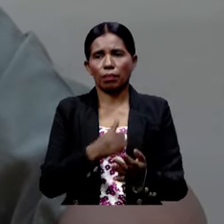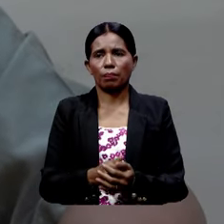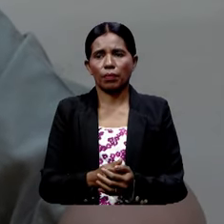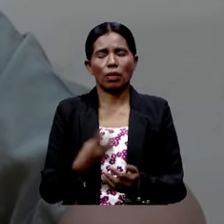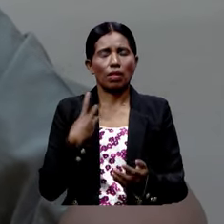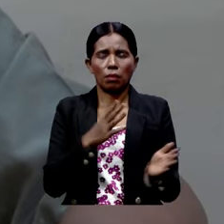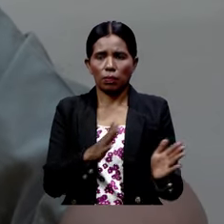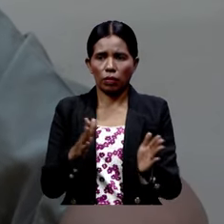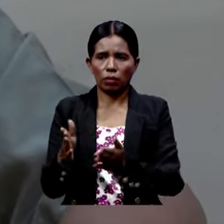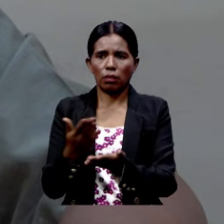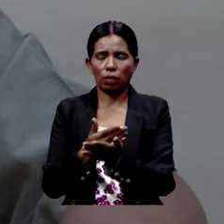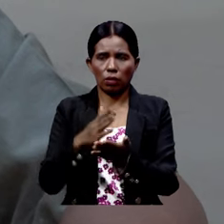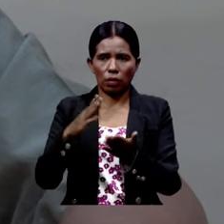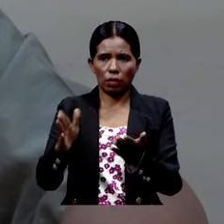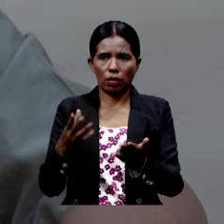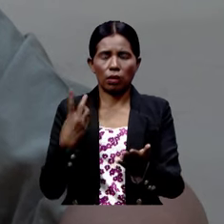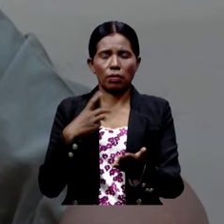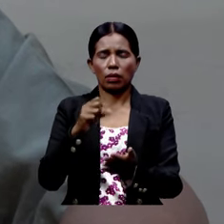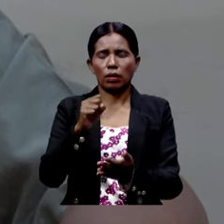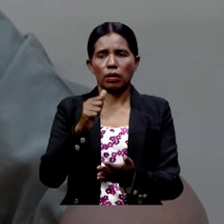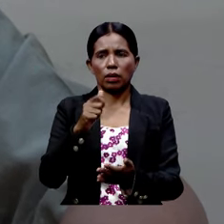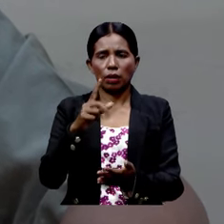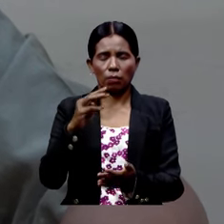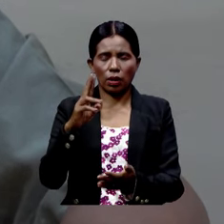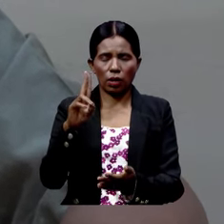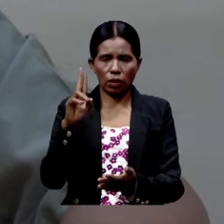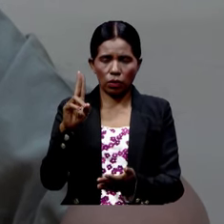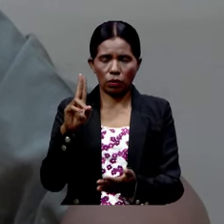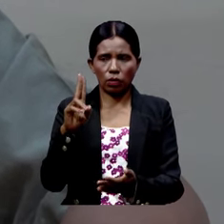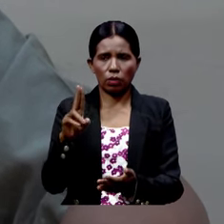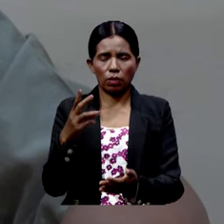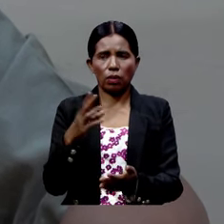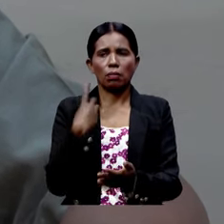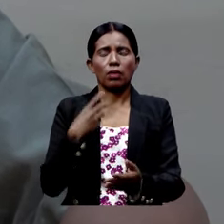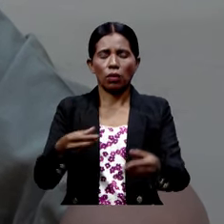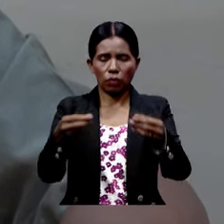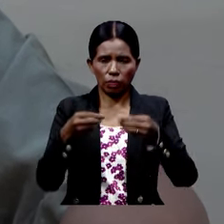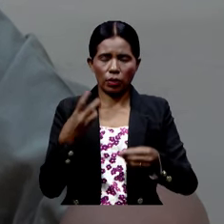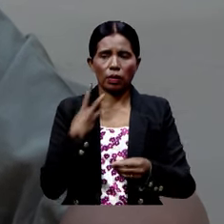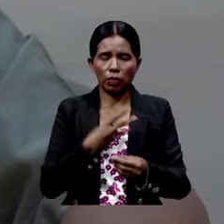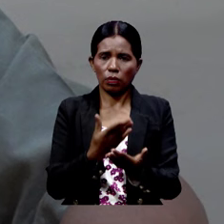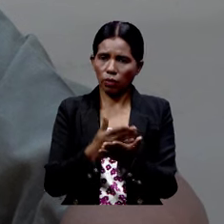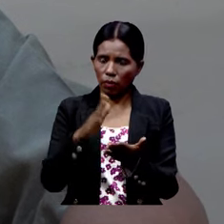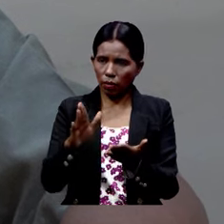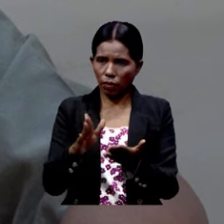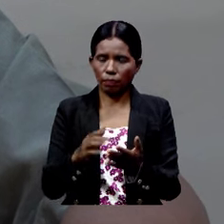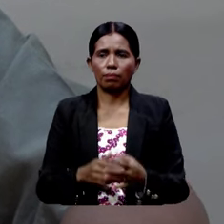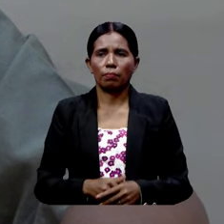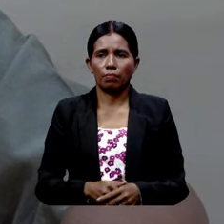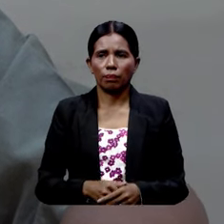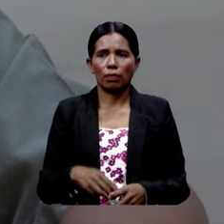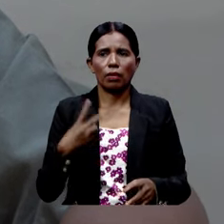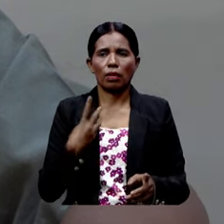pun mohon Salimago yang Pak Salimago yang ngambil ke kami itu saja yang